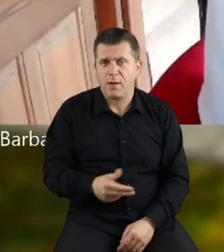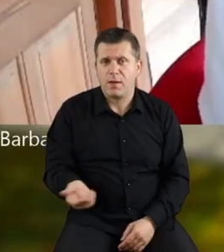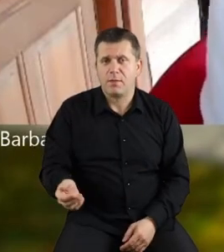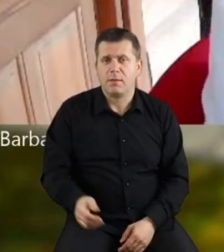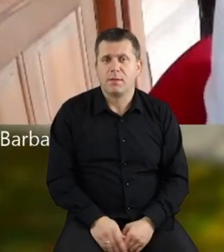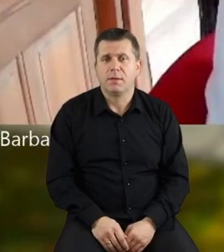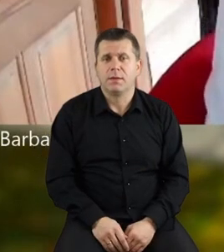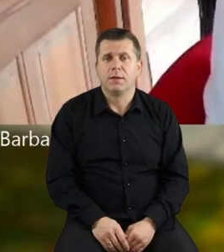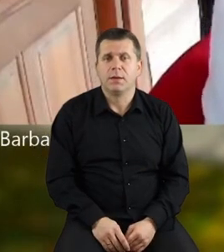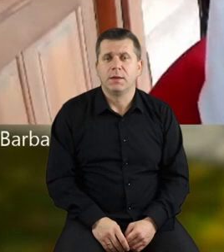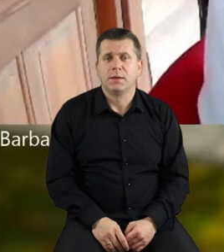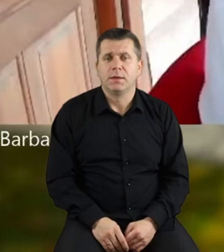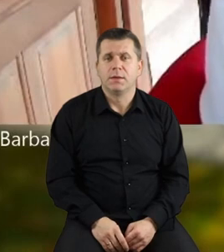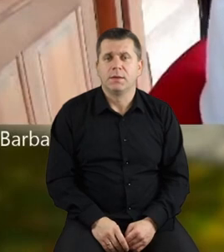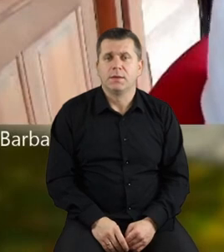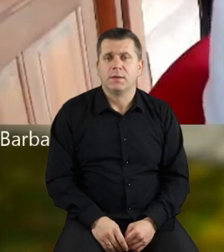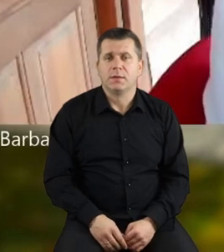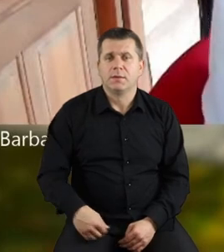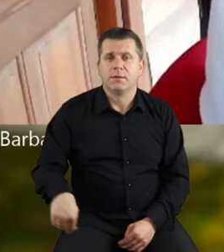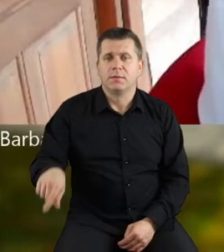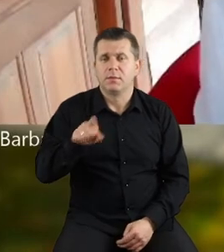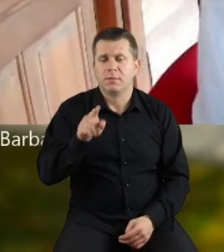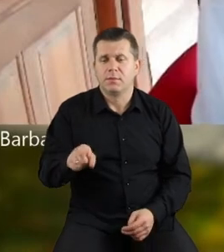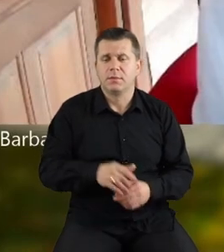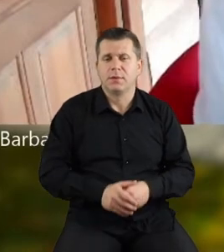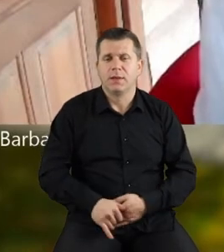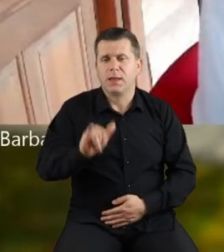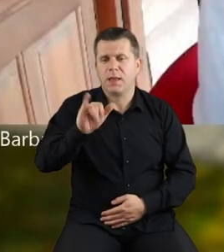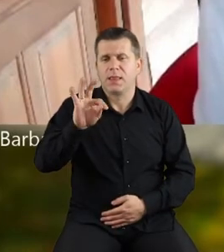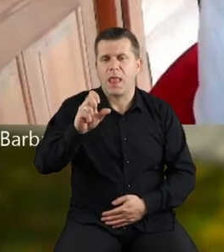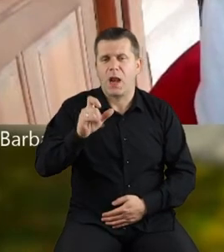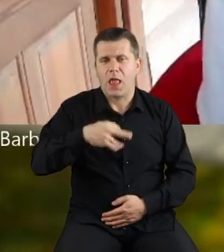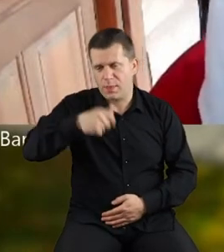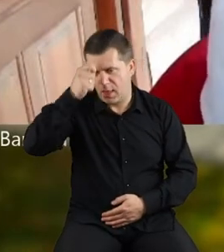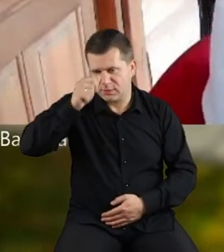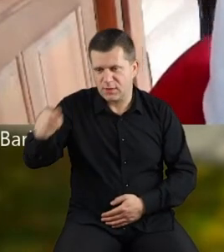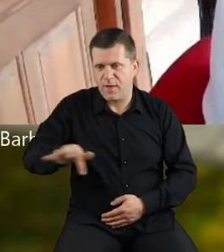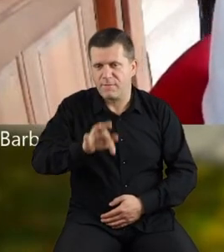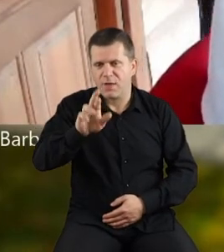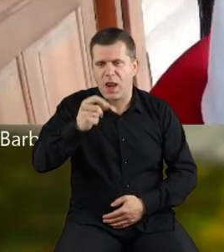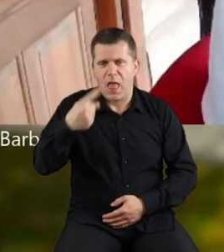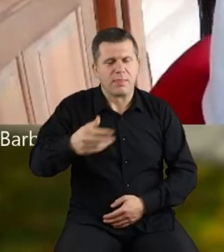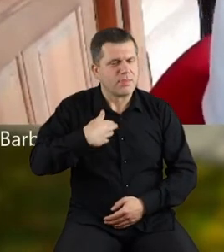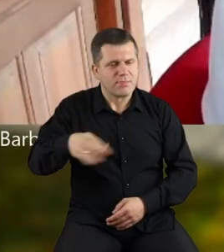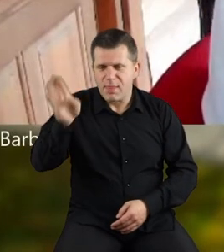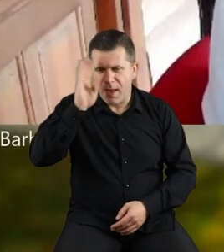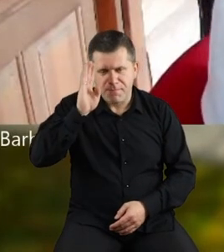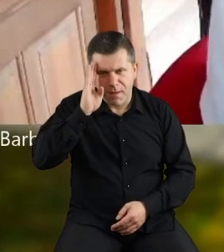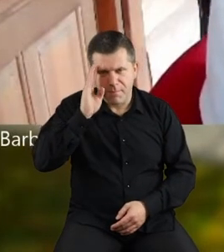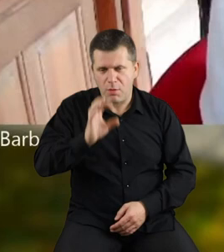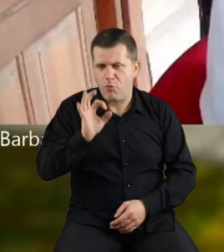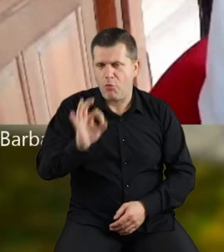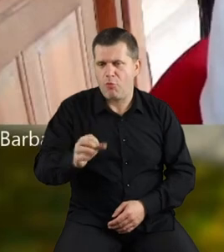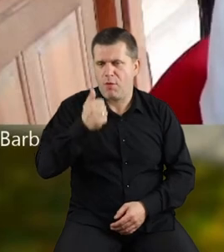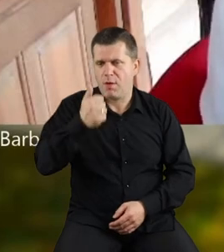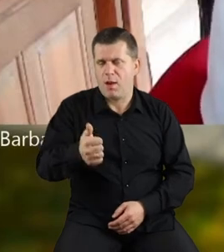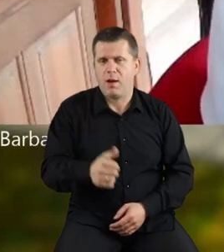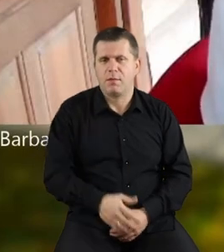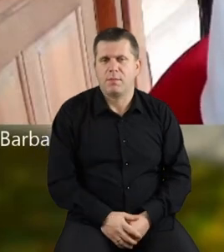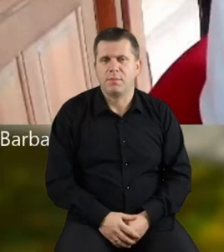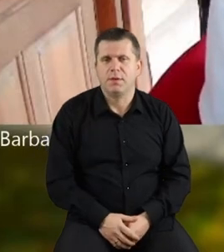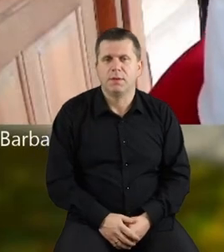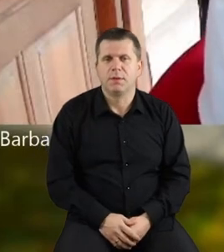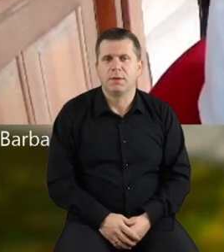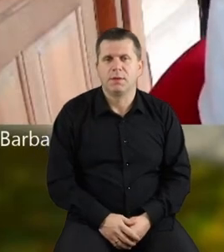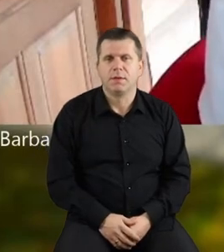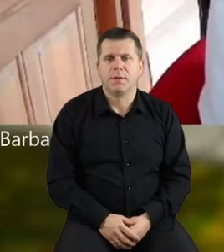kiedy naszego wrzełka Spinone Italiano nazwaliśmy Fredem, nie pamiętałam o jednym